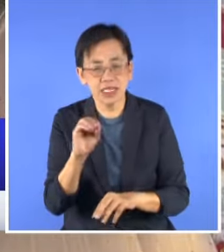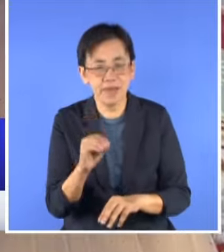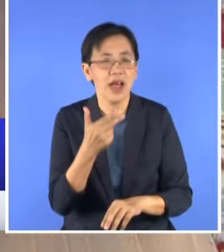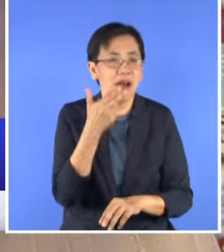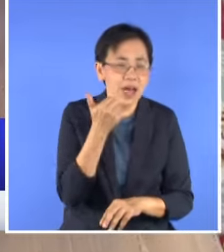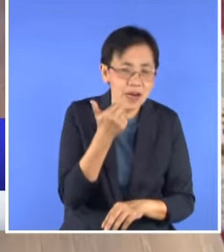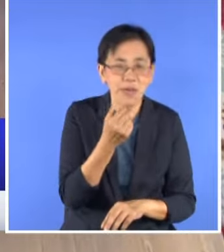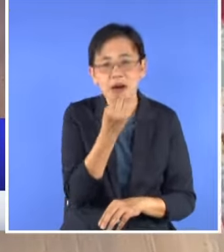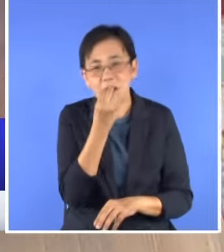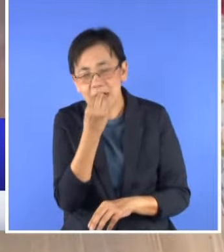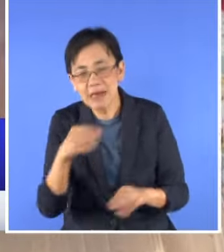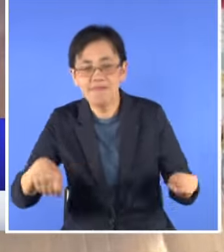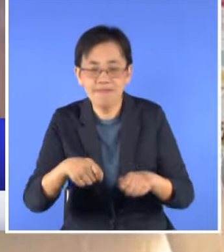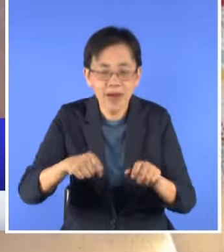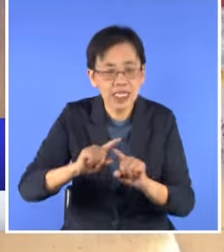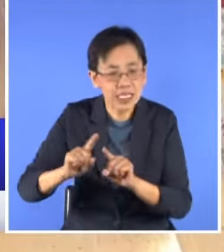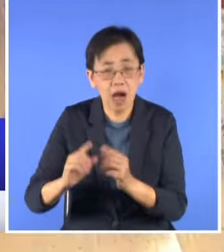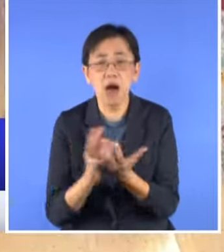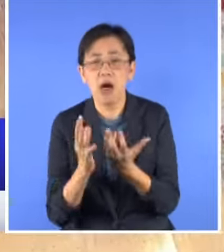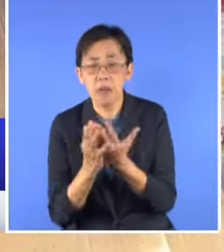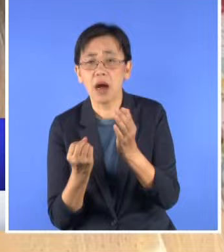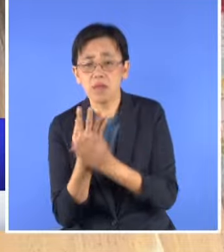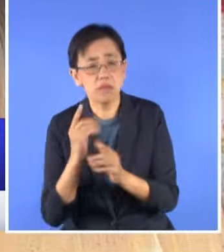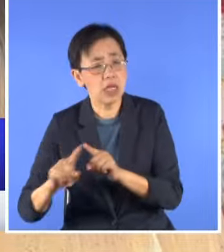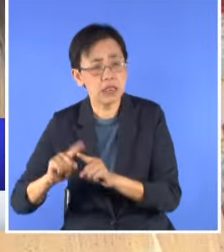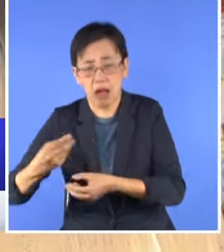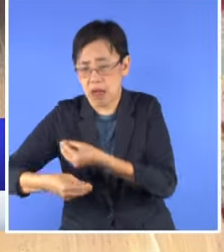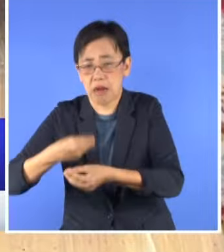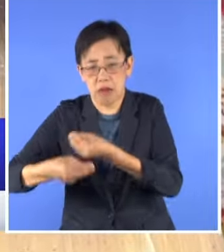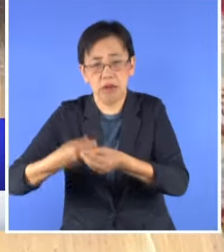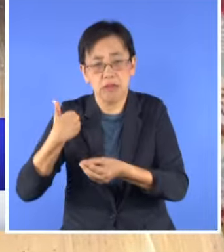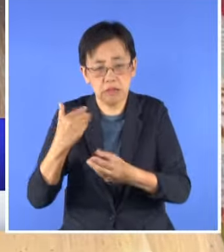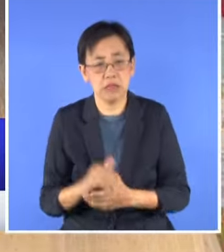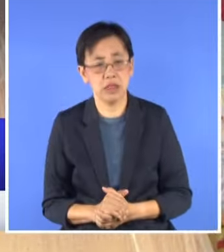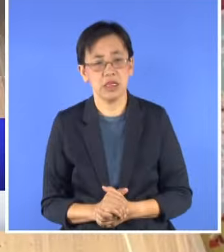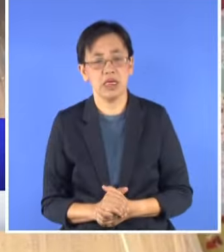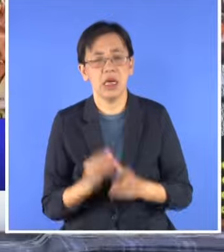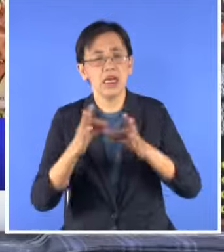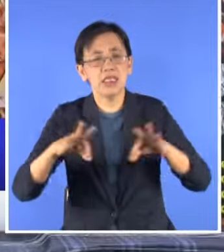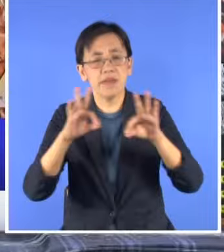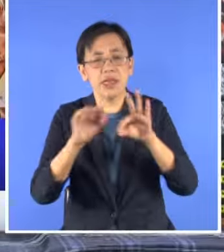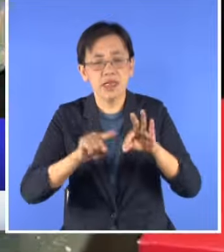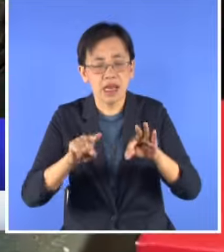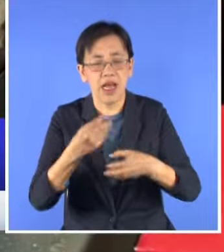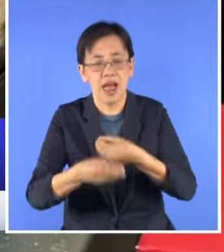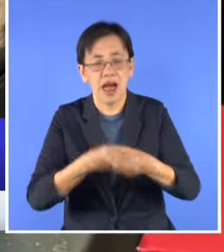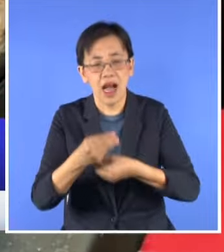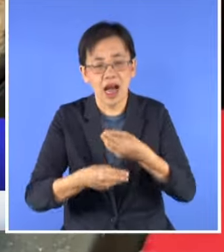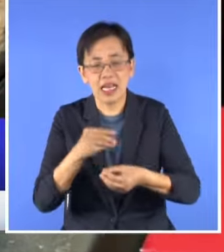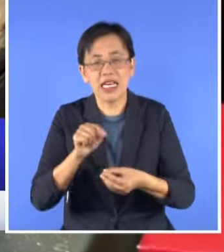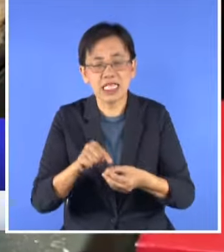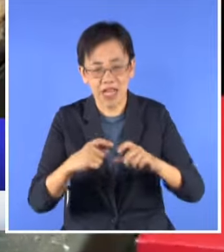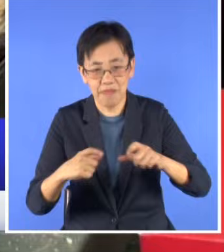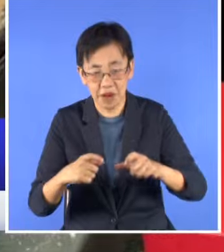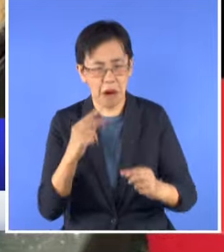ซ้ำกันแล้วก็ยังมีพืชผักสวนครัวผลผลิตจากวัดสวนแก้วนำมาจำหน่ายด้วยไฮไลท์ของงานอยู่ที่การจัดจำหน่ายบัตรเชฟเทเบิลซึ่งได้เชฟ